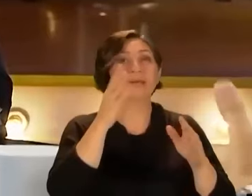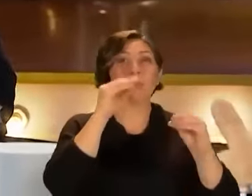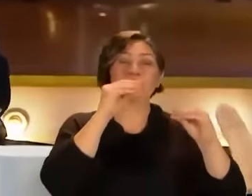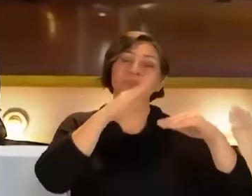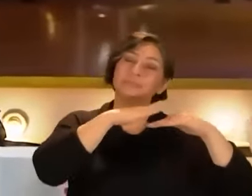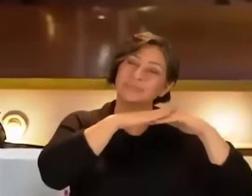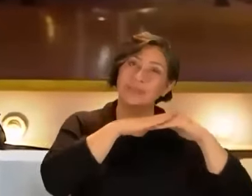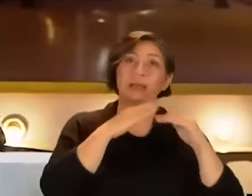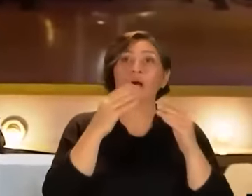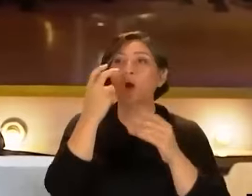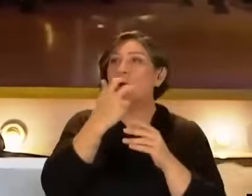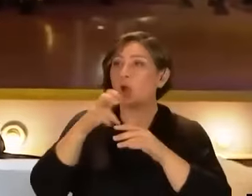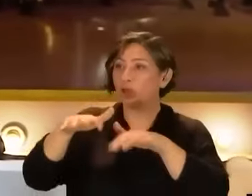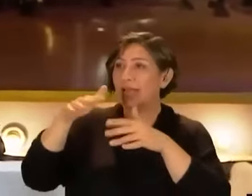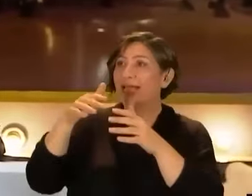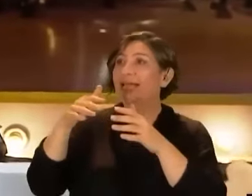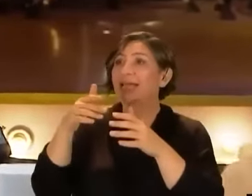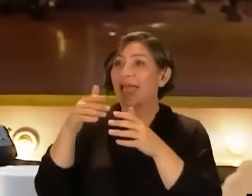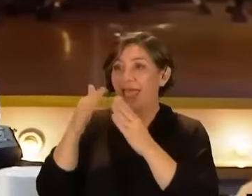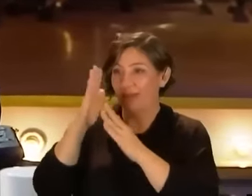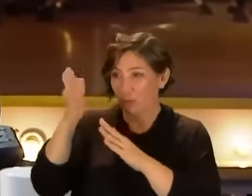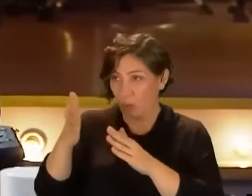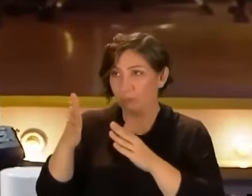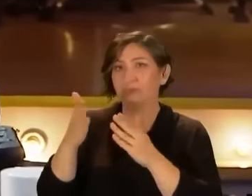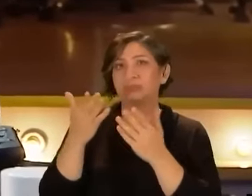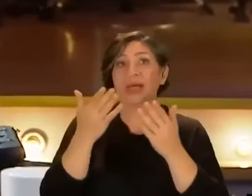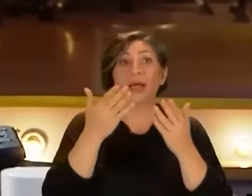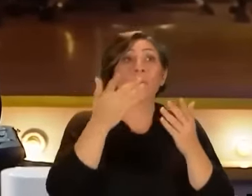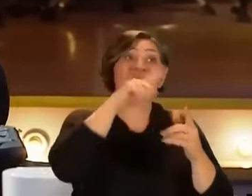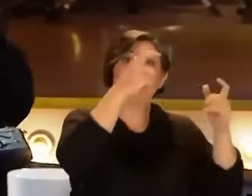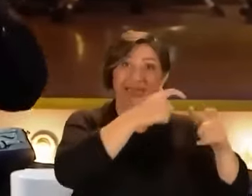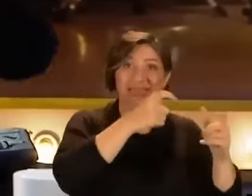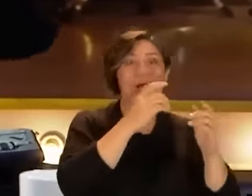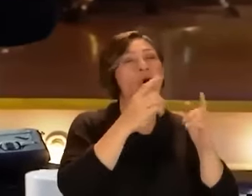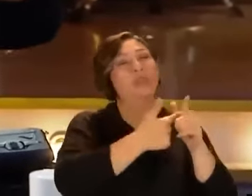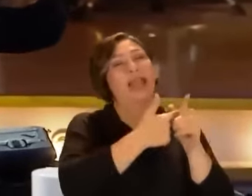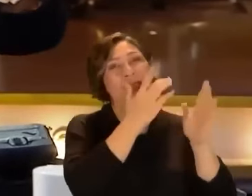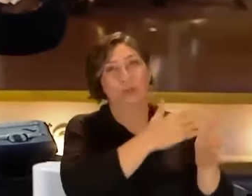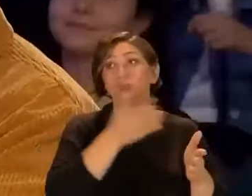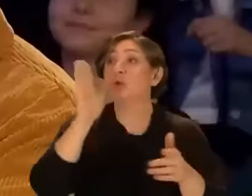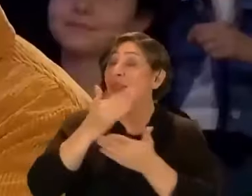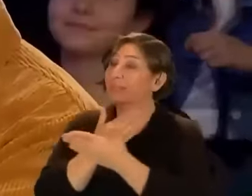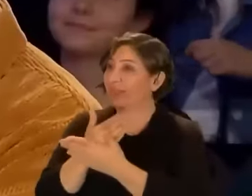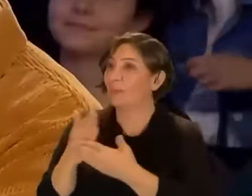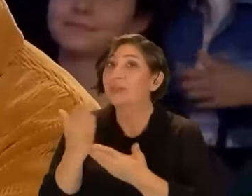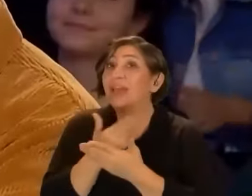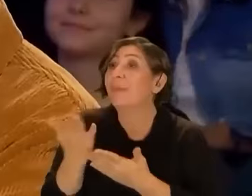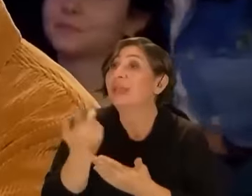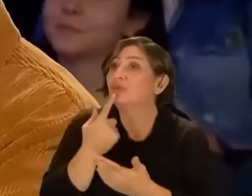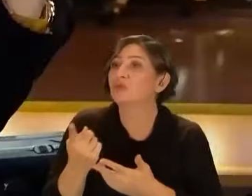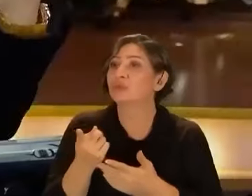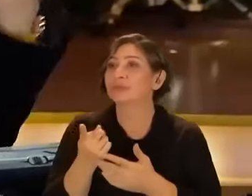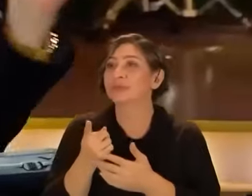Yani konser Kadıköy'deyse eve gidiyorum. Başka bir şehirdeyse otele gidiyorum. Sonra devam ediyor. Evet, işte cümle. Devamda ne diyorum